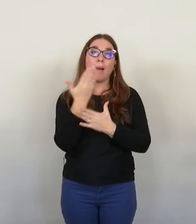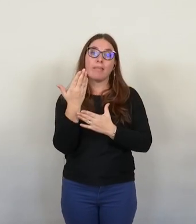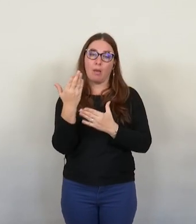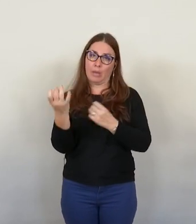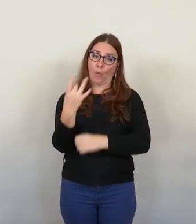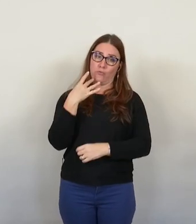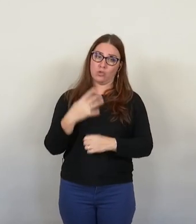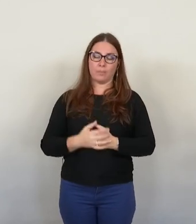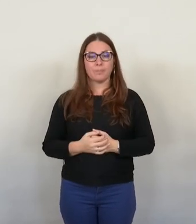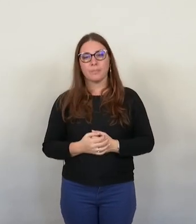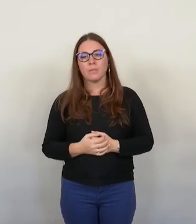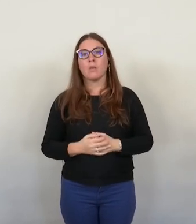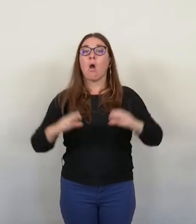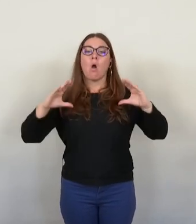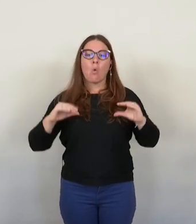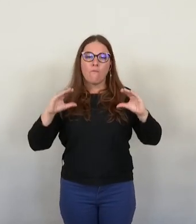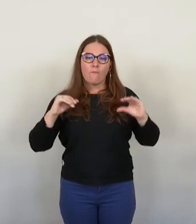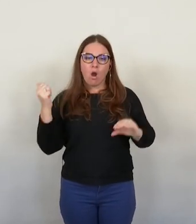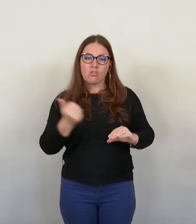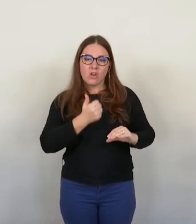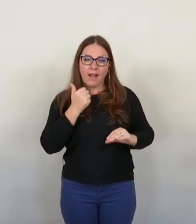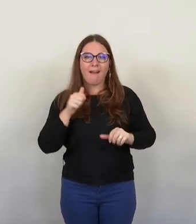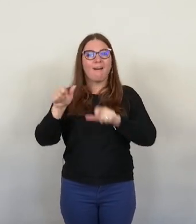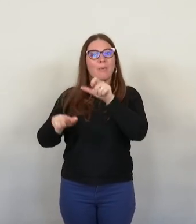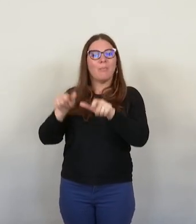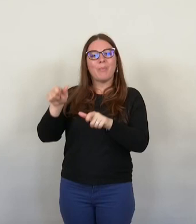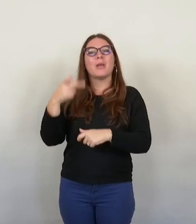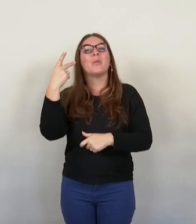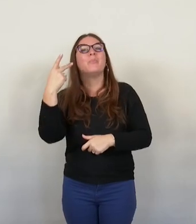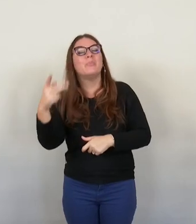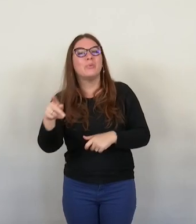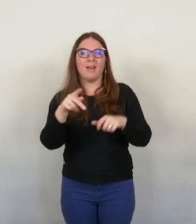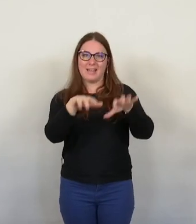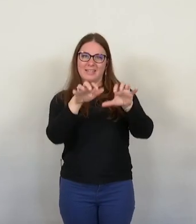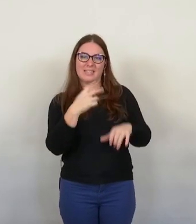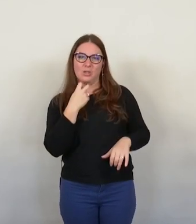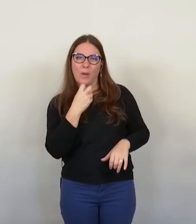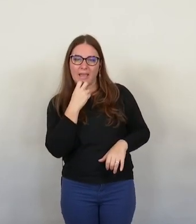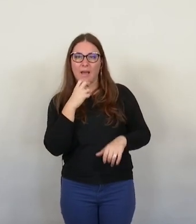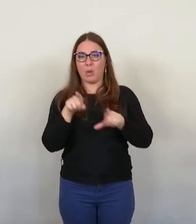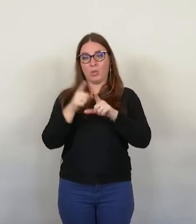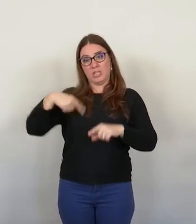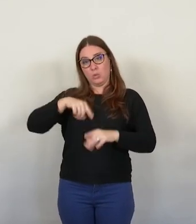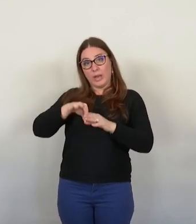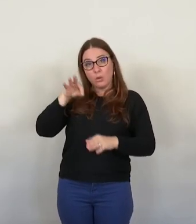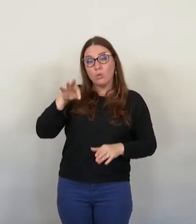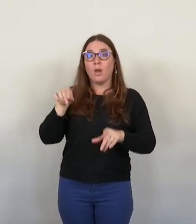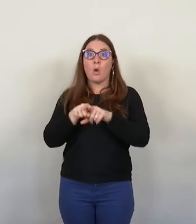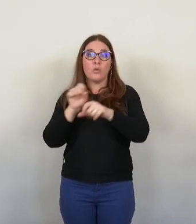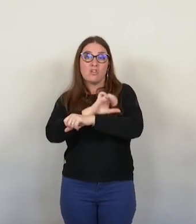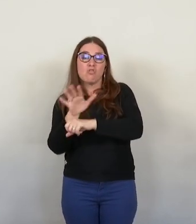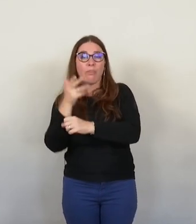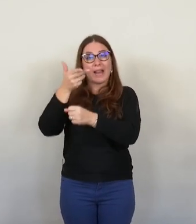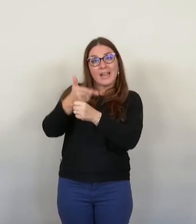accordé pour le confort évidemment de vos am de vos administrés et des grenblois et de la presse qui suit ce